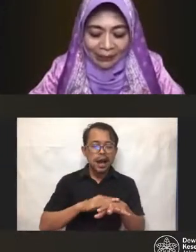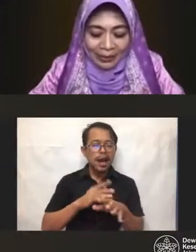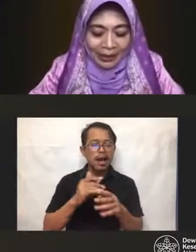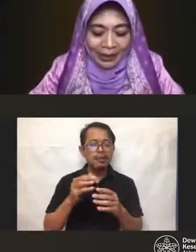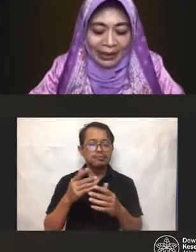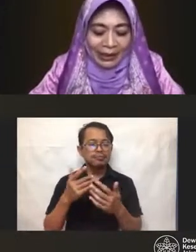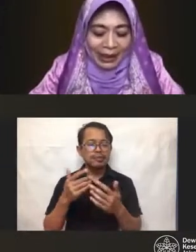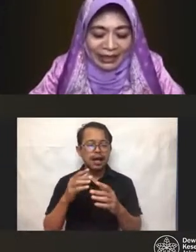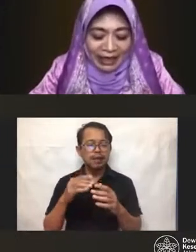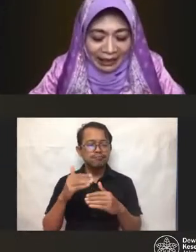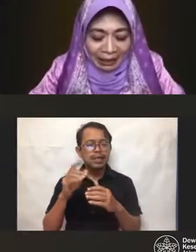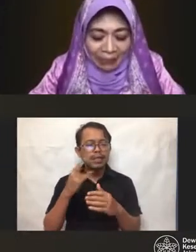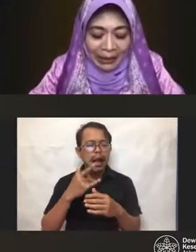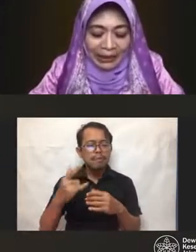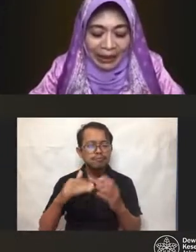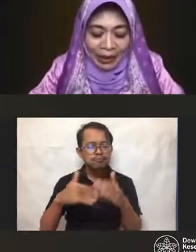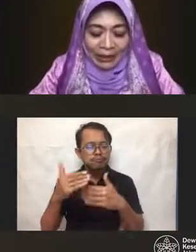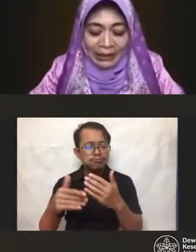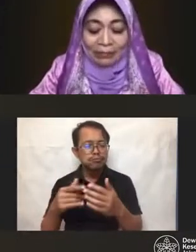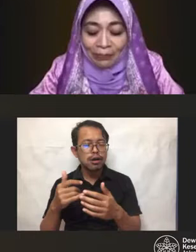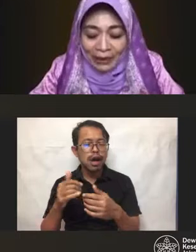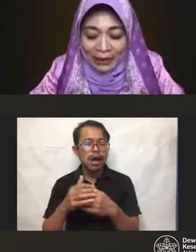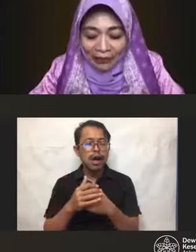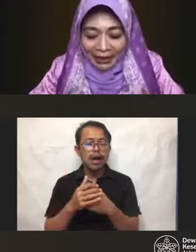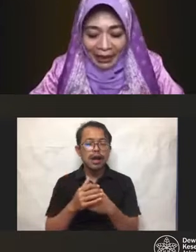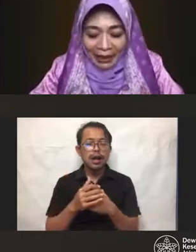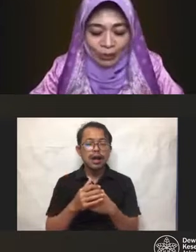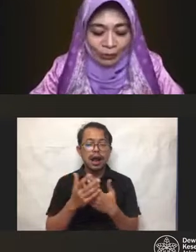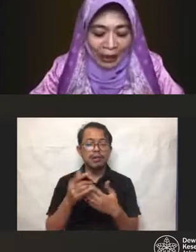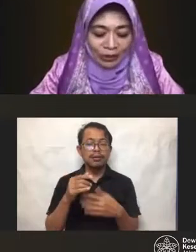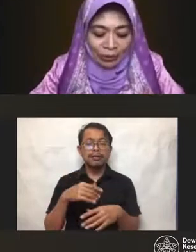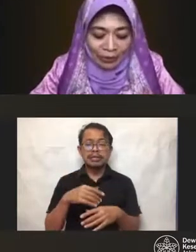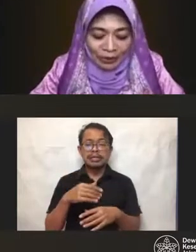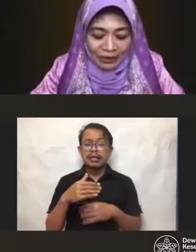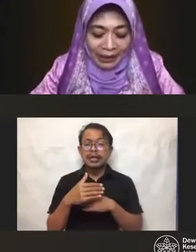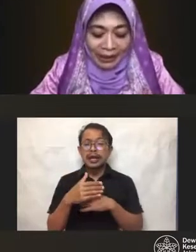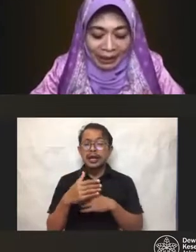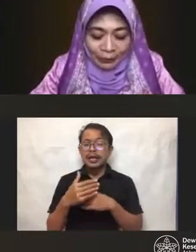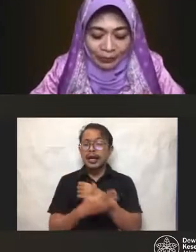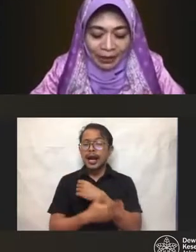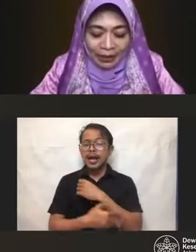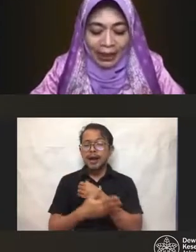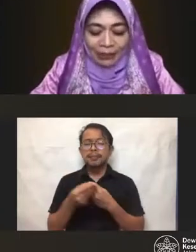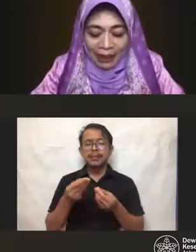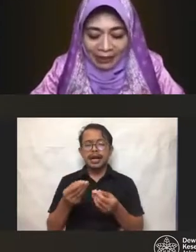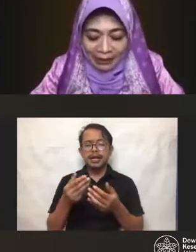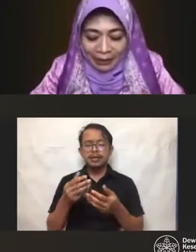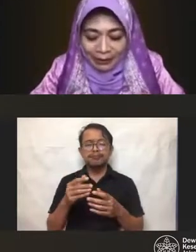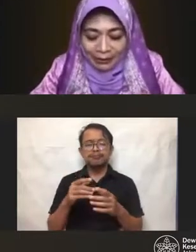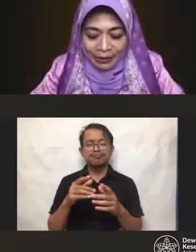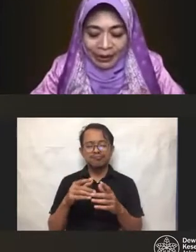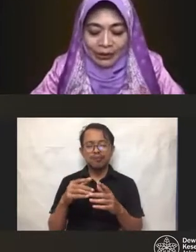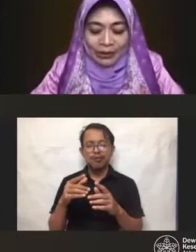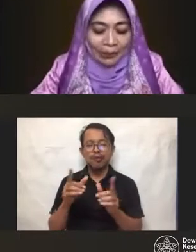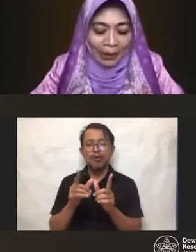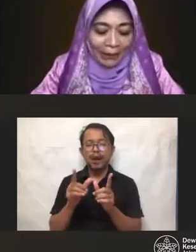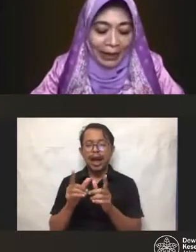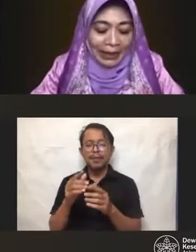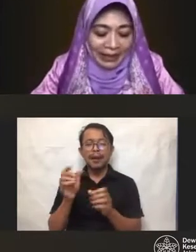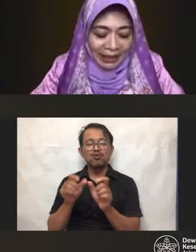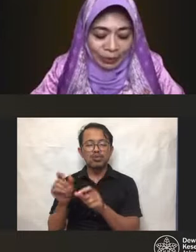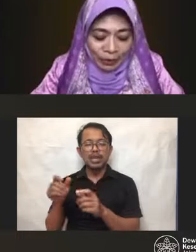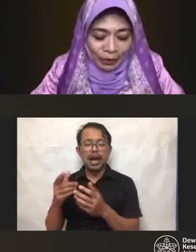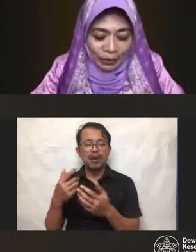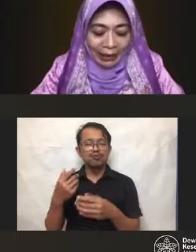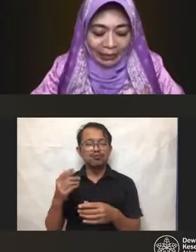masing-masing. Negara didasarkan pada kedaulatan yang memberi kewenangan untuk mengatur manusia yang hidup dalam wilayah tertentu. Itulah mengapa